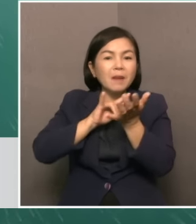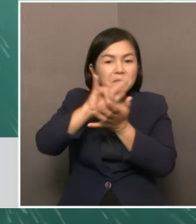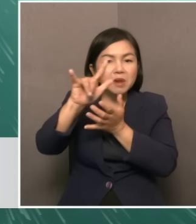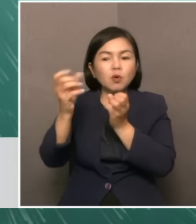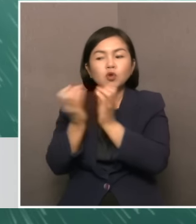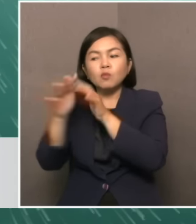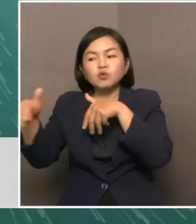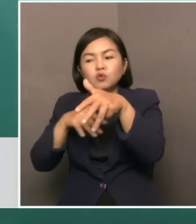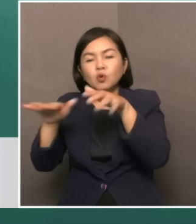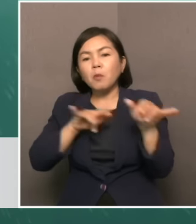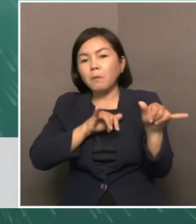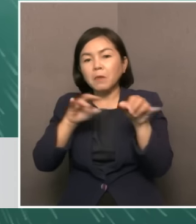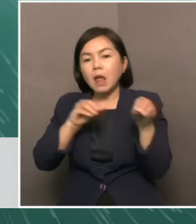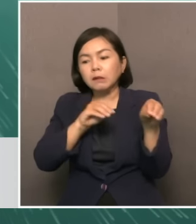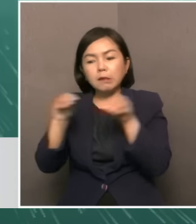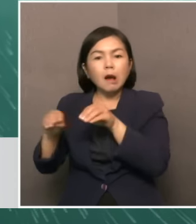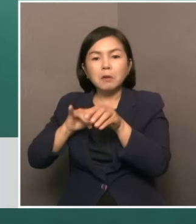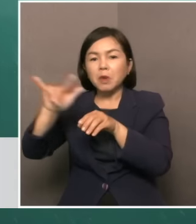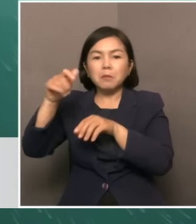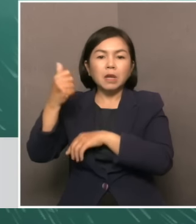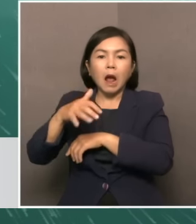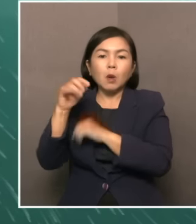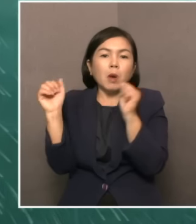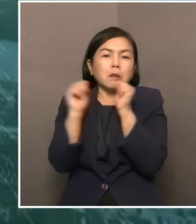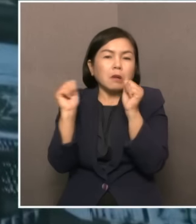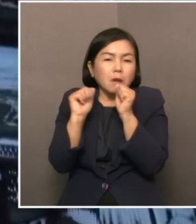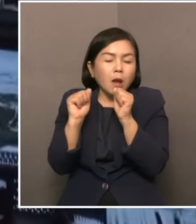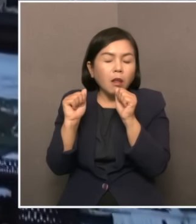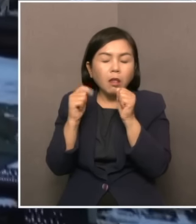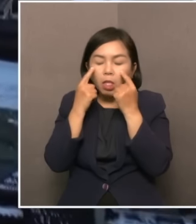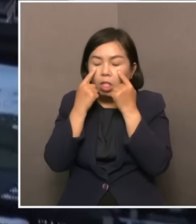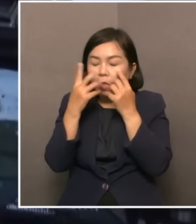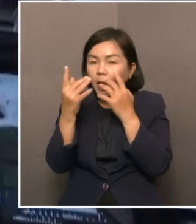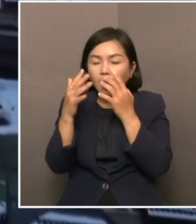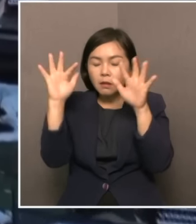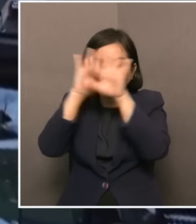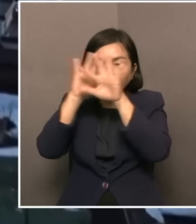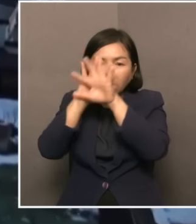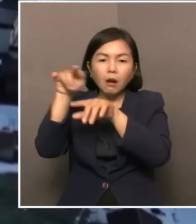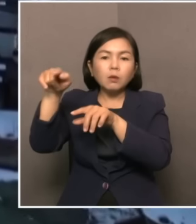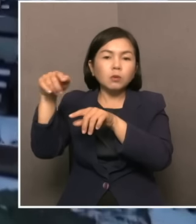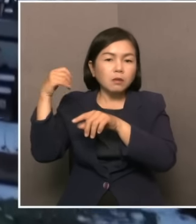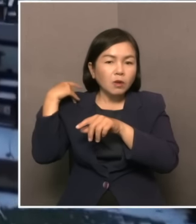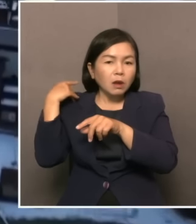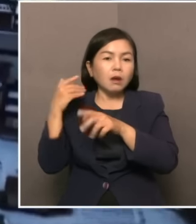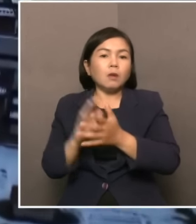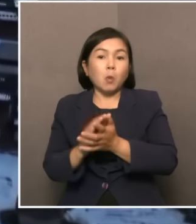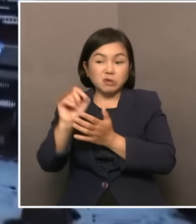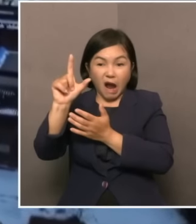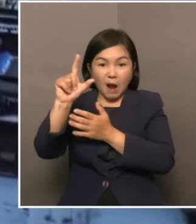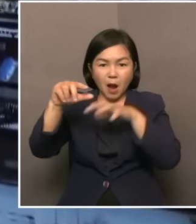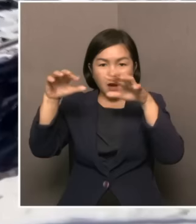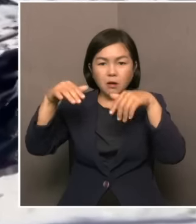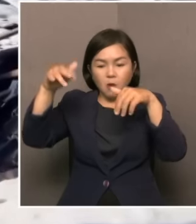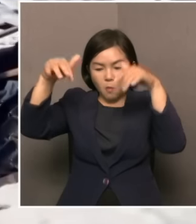ต้องเลื่อนออกไปแล้วครับค่ะโดยจังหวัดอิชิคาวะอาจจะมีหิมะตกหนักคาดว่าอาจจะตกสูงถึง 20ซมสำหรับที่